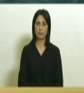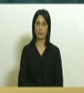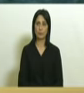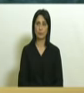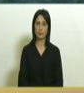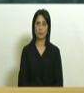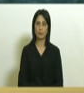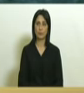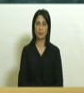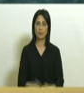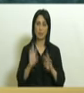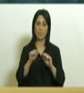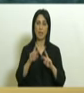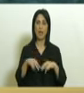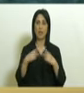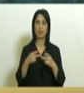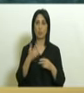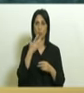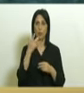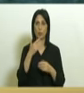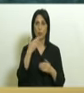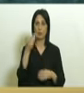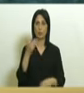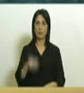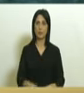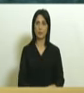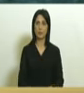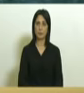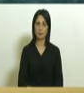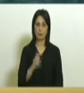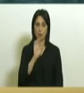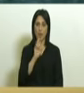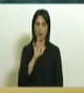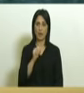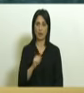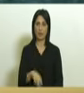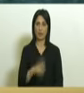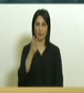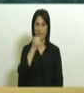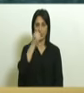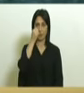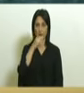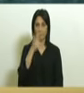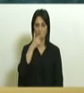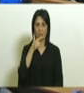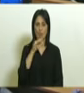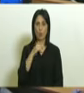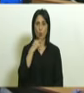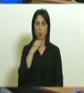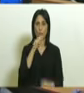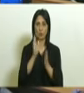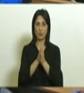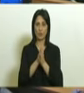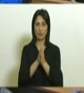შემდეგ გადავალთ უკვე პოლიტიკურ გამოსვლებზე. ბატონი გიგაბოკერია. დიდი მადლობა. ბატონ გიორგი, ერთ წუთ ყურადღებას ვთქვით